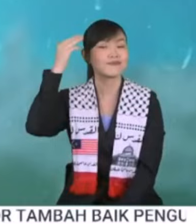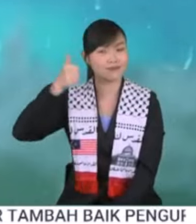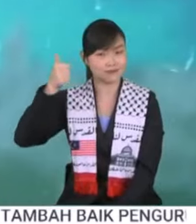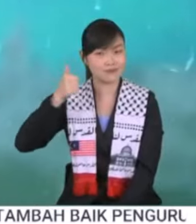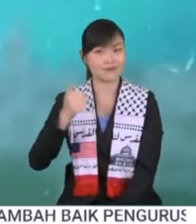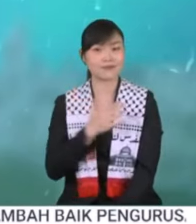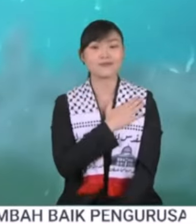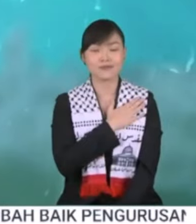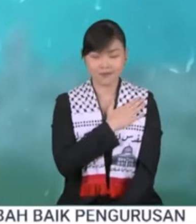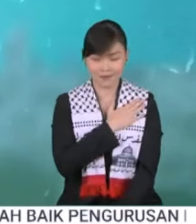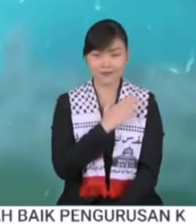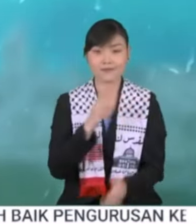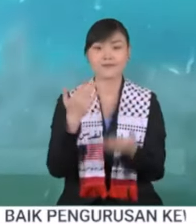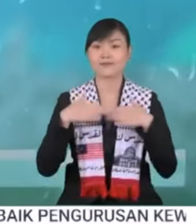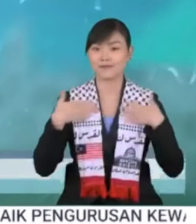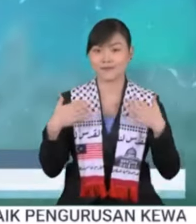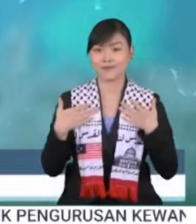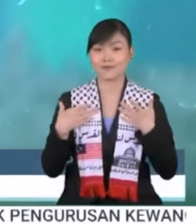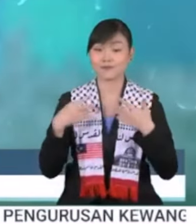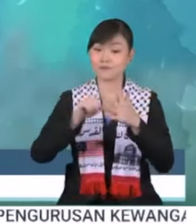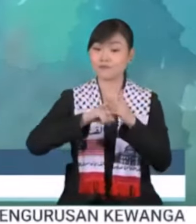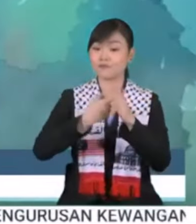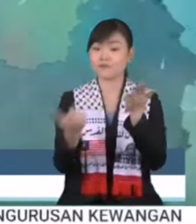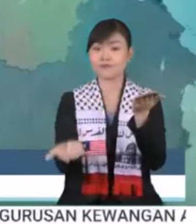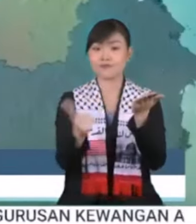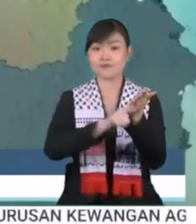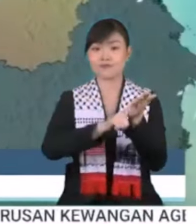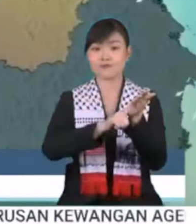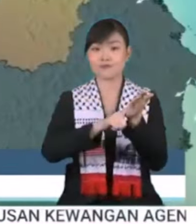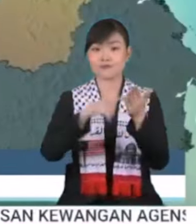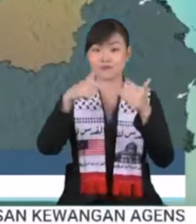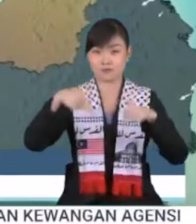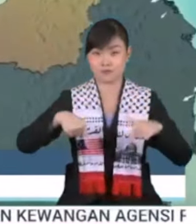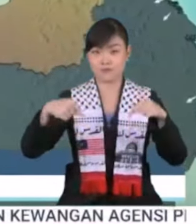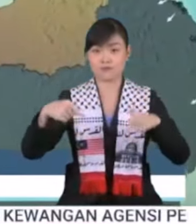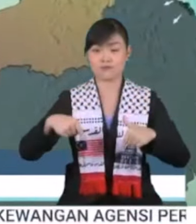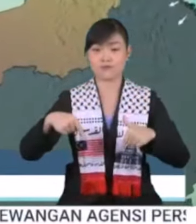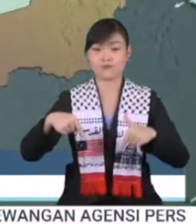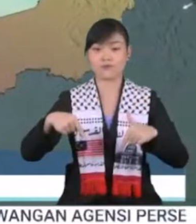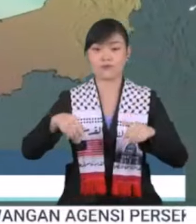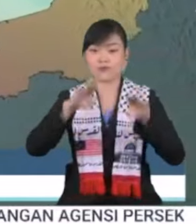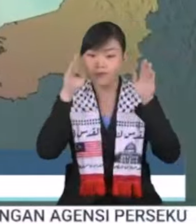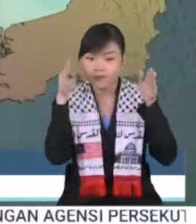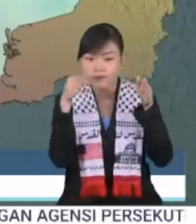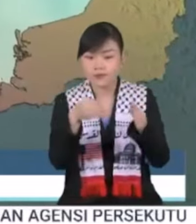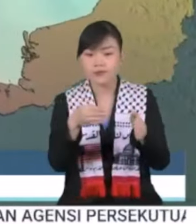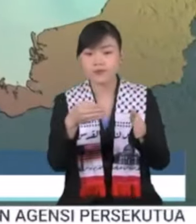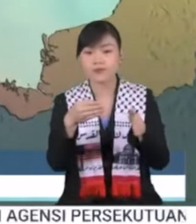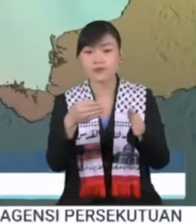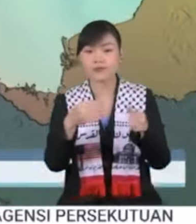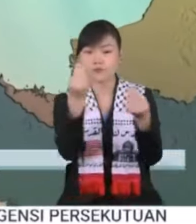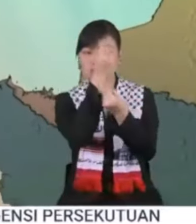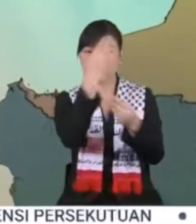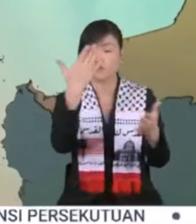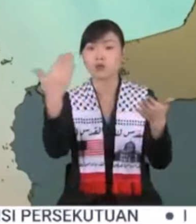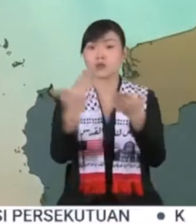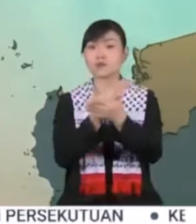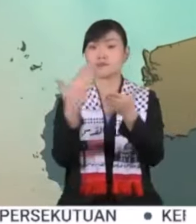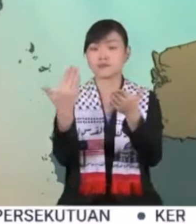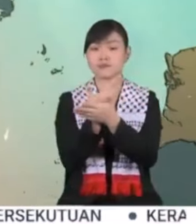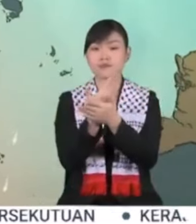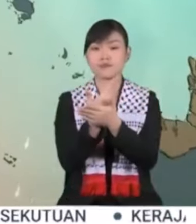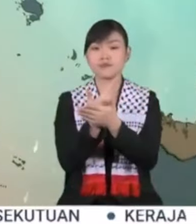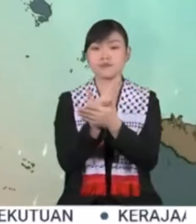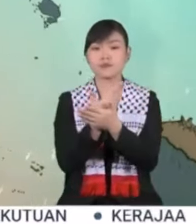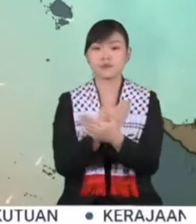Assalamualaikum dan salam sejahtera. Kita mulakan laporan pada petang ini dengan melihat perkembangan semasa status gelombang